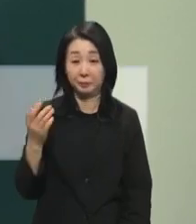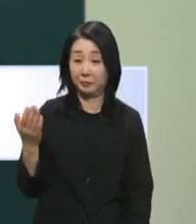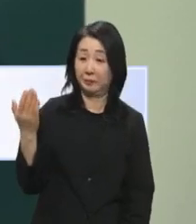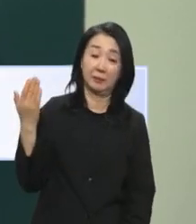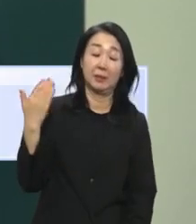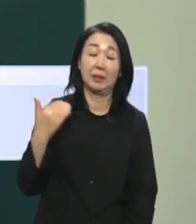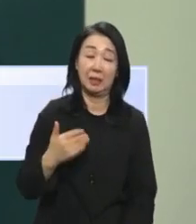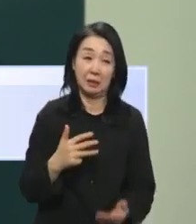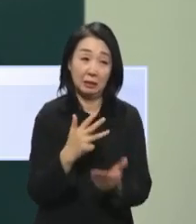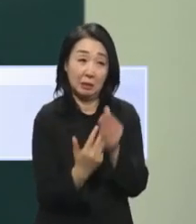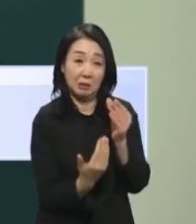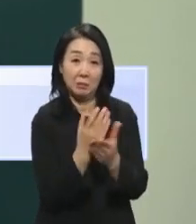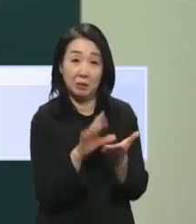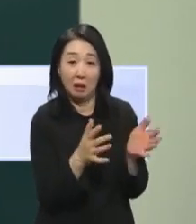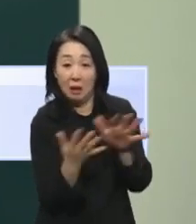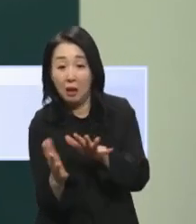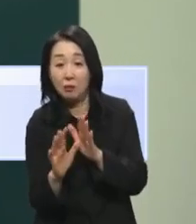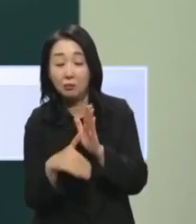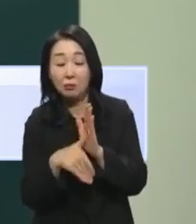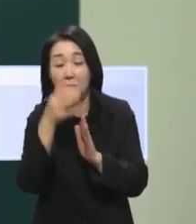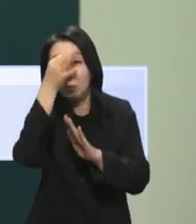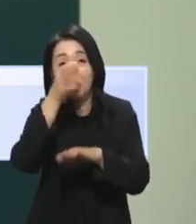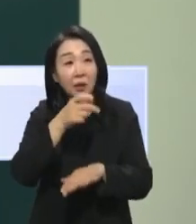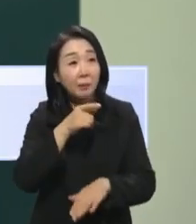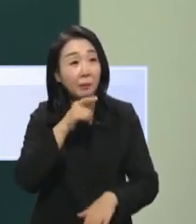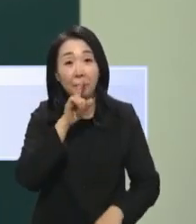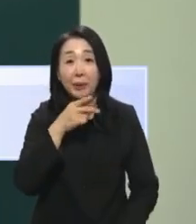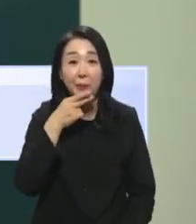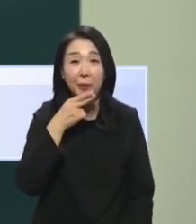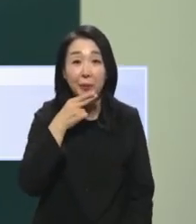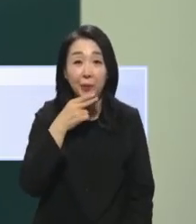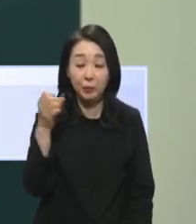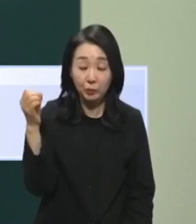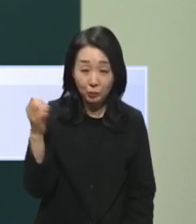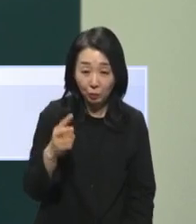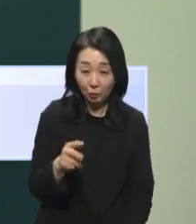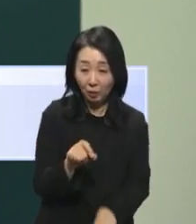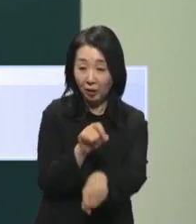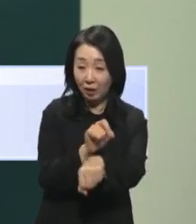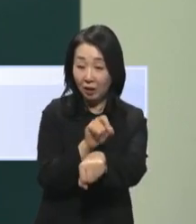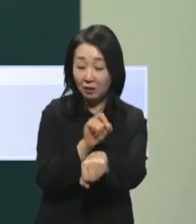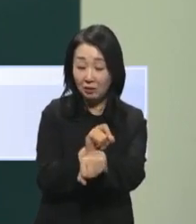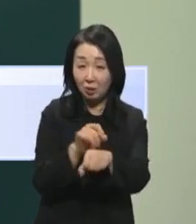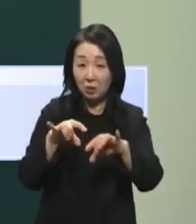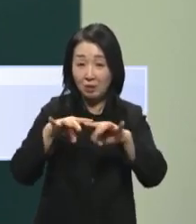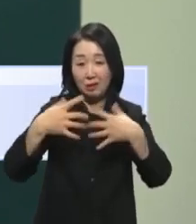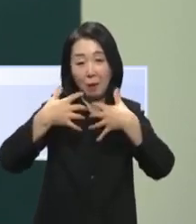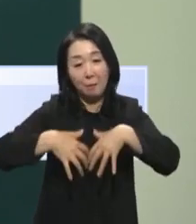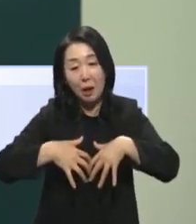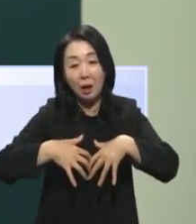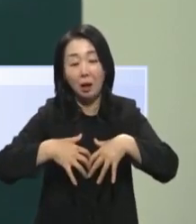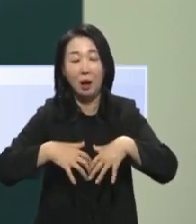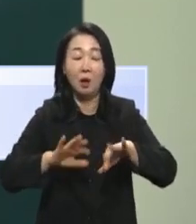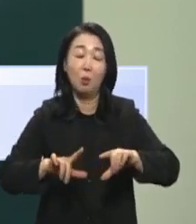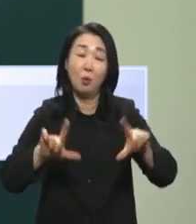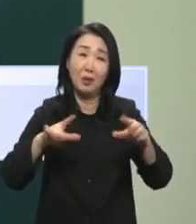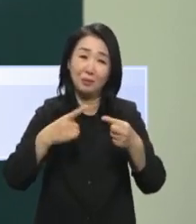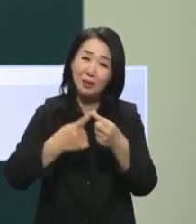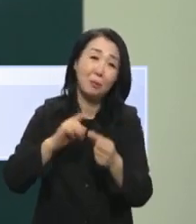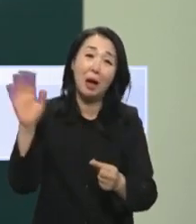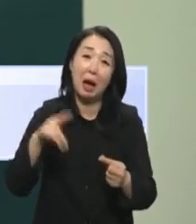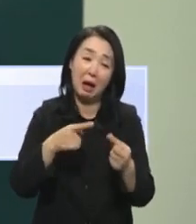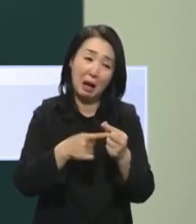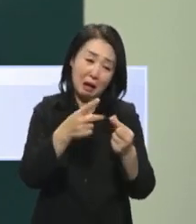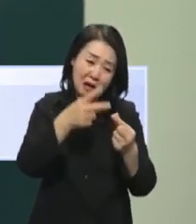돌아가신 때도 그랬고 어 행전 전산망 마비가 이번만이 아닙니다 올해 벌써 세 번째 든요